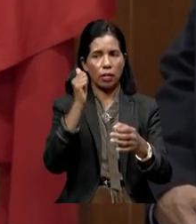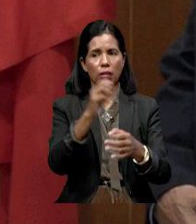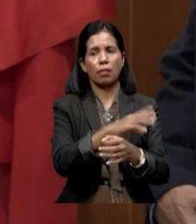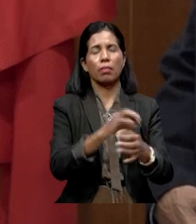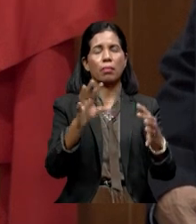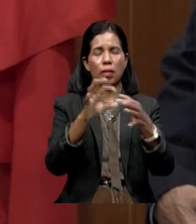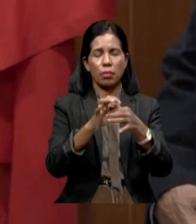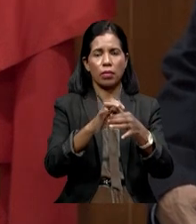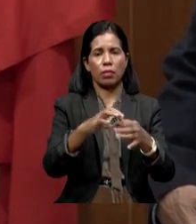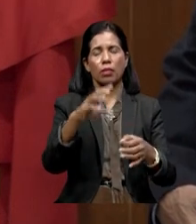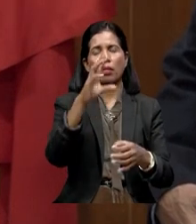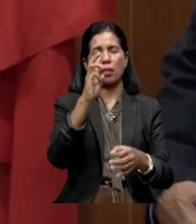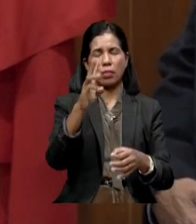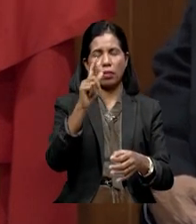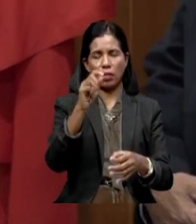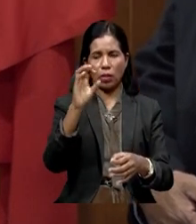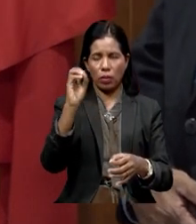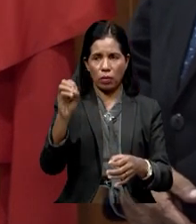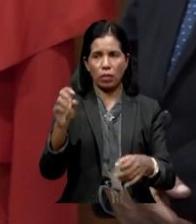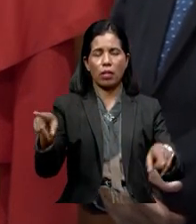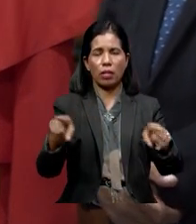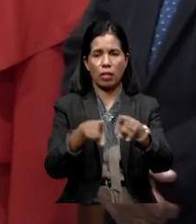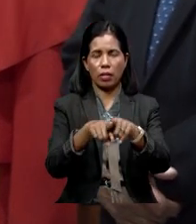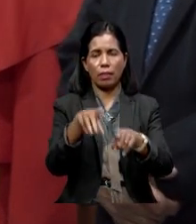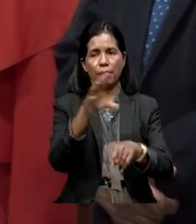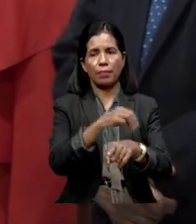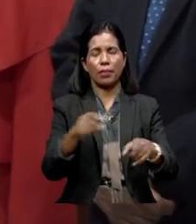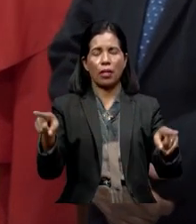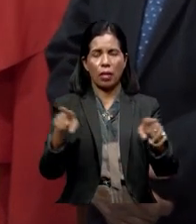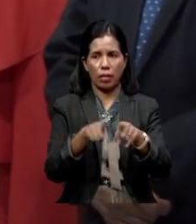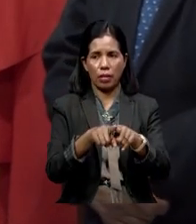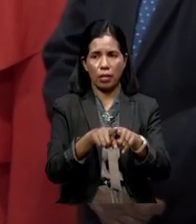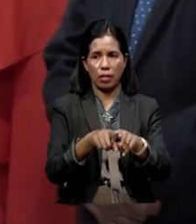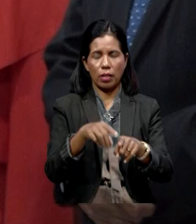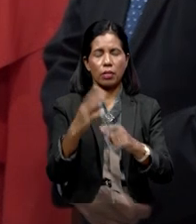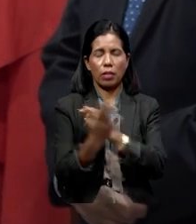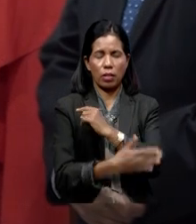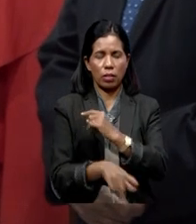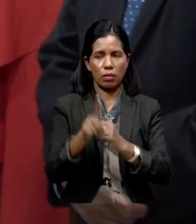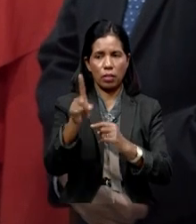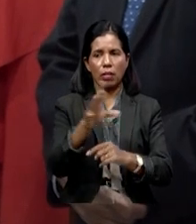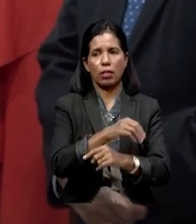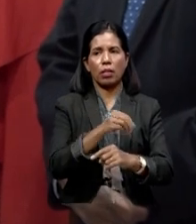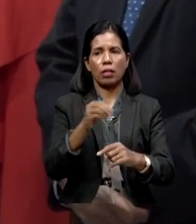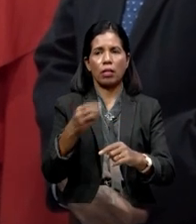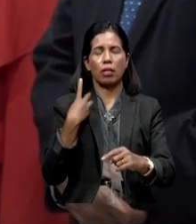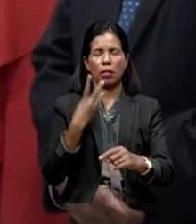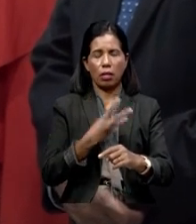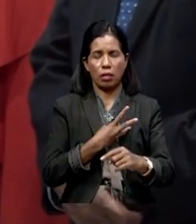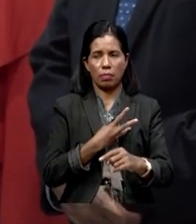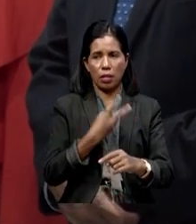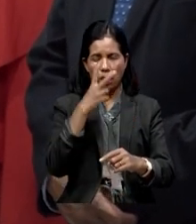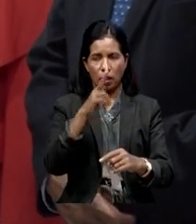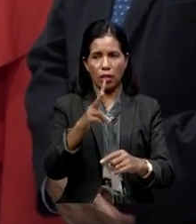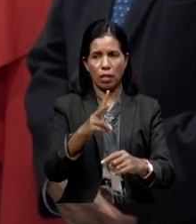WTO dan ini adalah satu perkara yang bagi khidmat kami